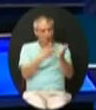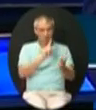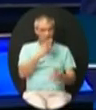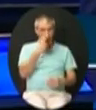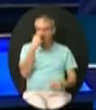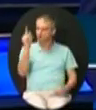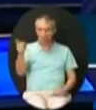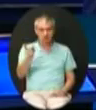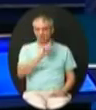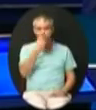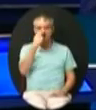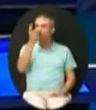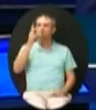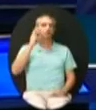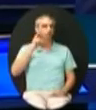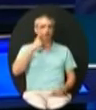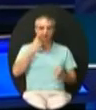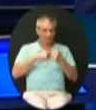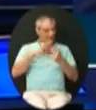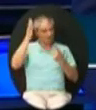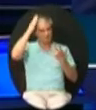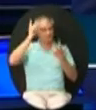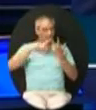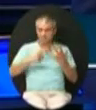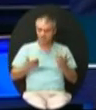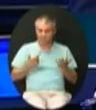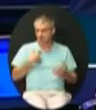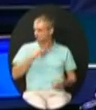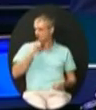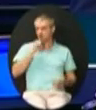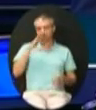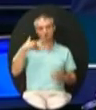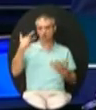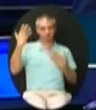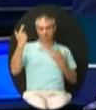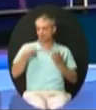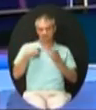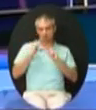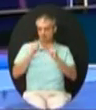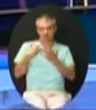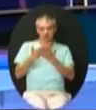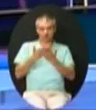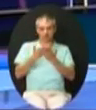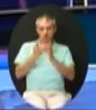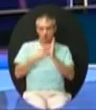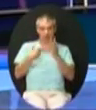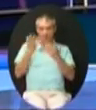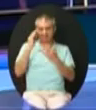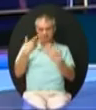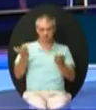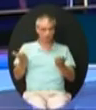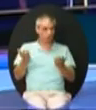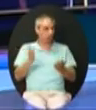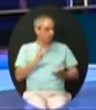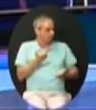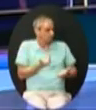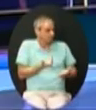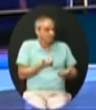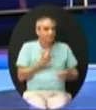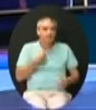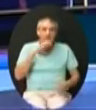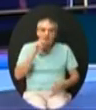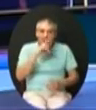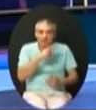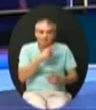הייתי לא אותך, לא את שקט, לא את בנט, הלוחמים. אני לא רוצה להיות פופוליסט, ולכן אני לא מגיש הצעות חוק חסרות סיכוי. בואו רגע נדבר. נחמן